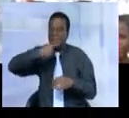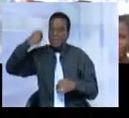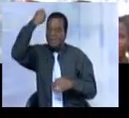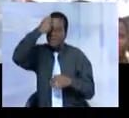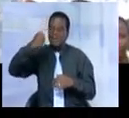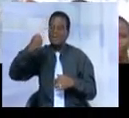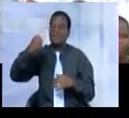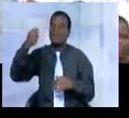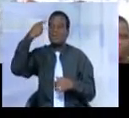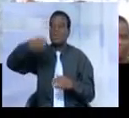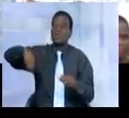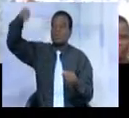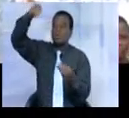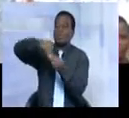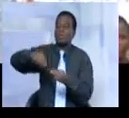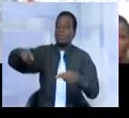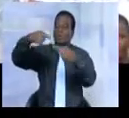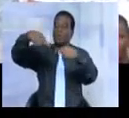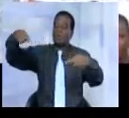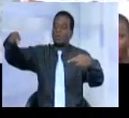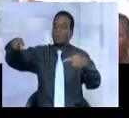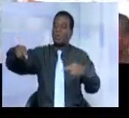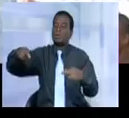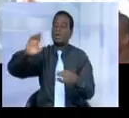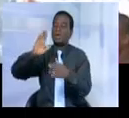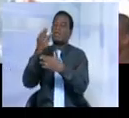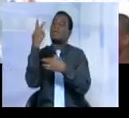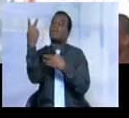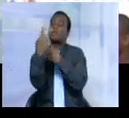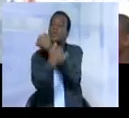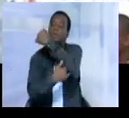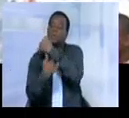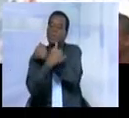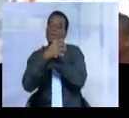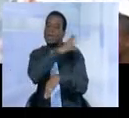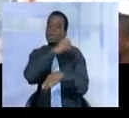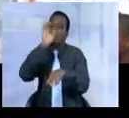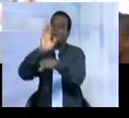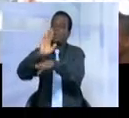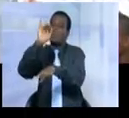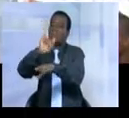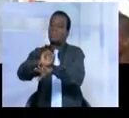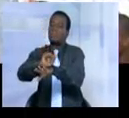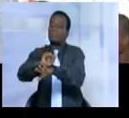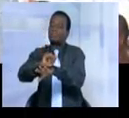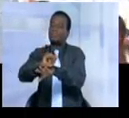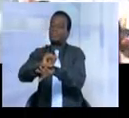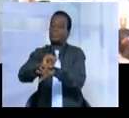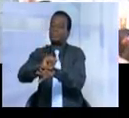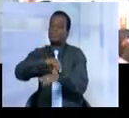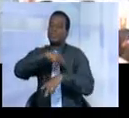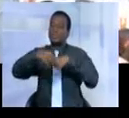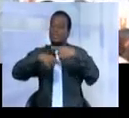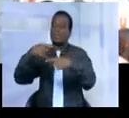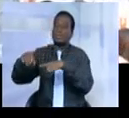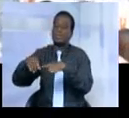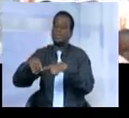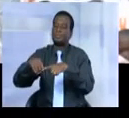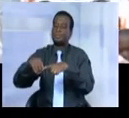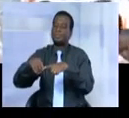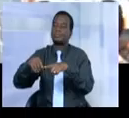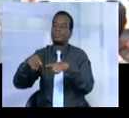pour renforcer les relations bilatérales entre le Japon et la Côte d'Ivoire, je vais faire